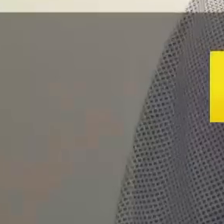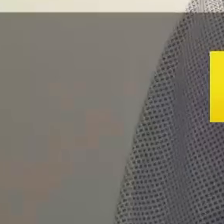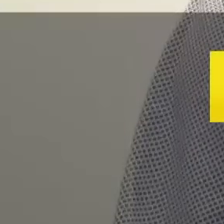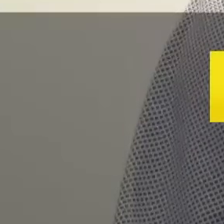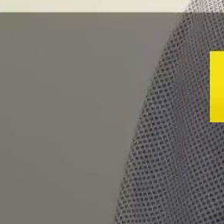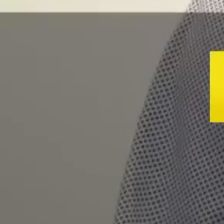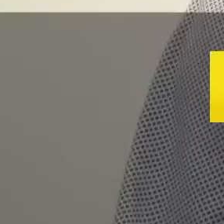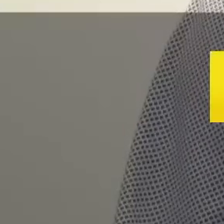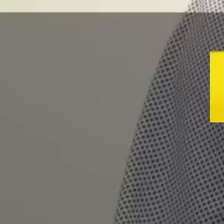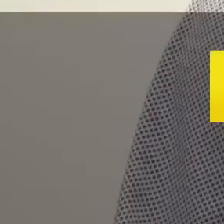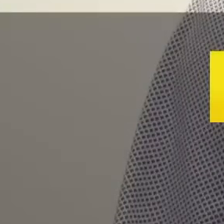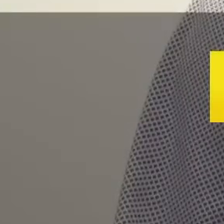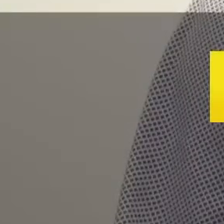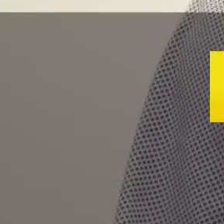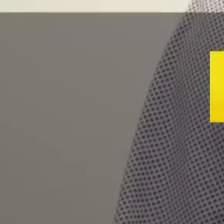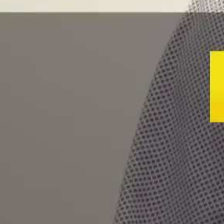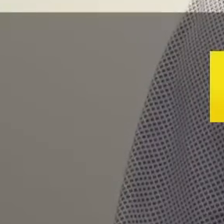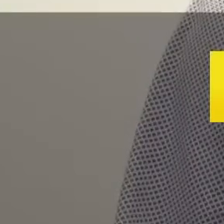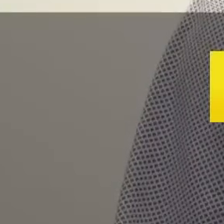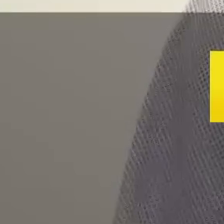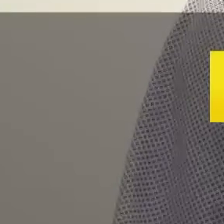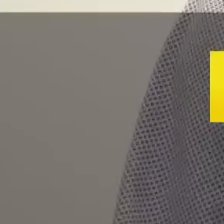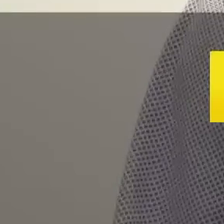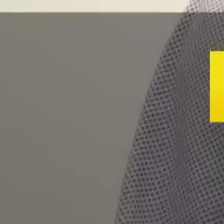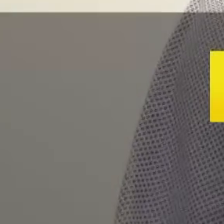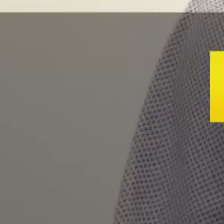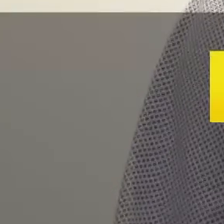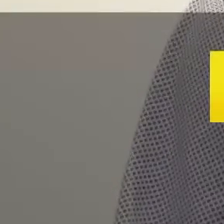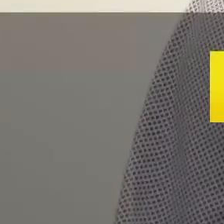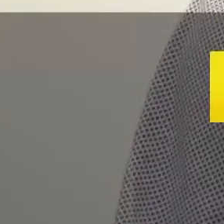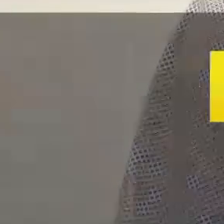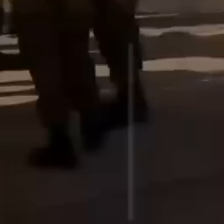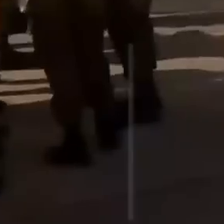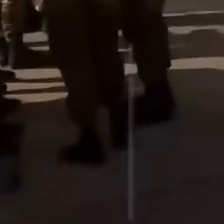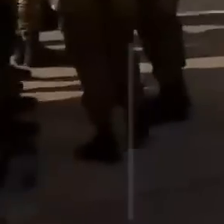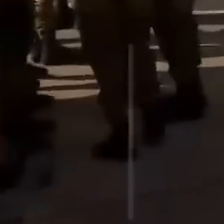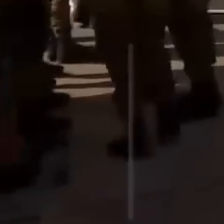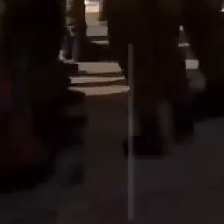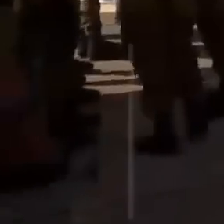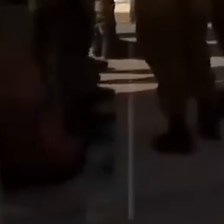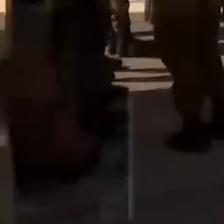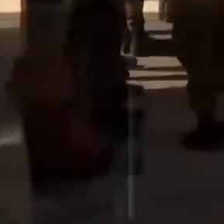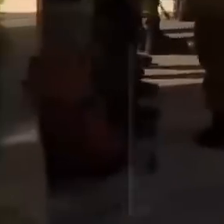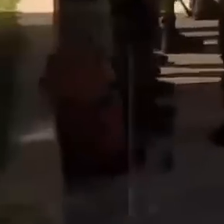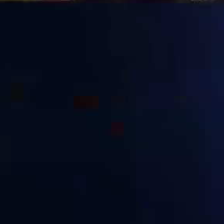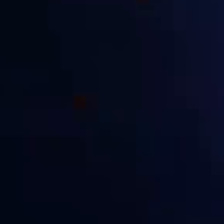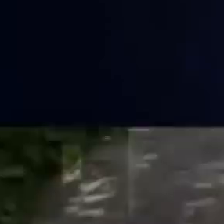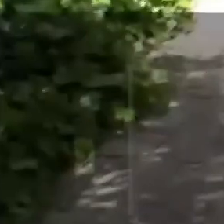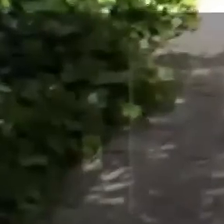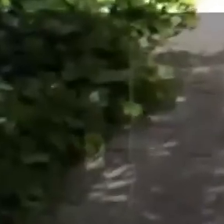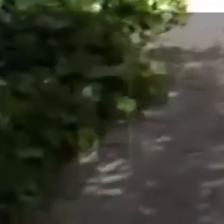פוליטיקאים ש364 ימים בשנה משתלחים ובזים ומדברים בשיח שהוא מקצין, לא צריכים להגיע לטקסי יום